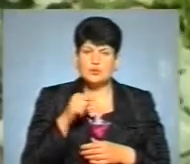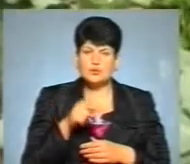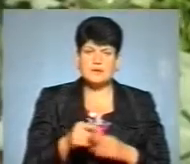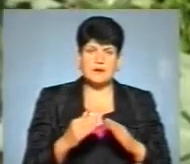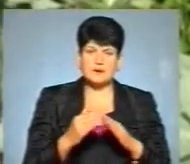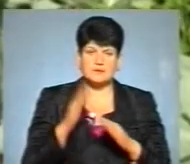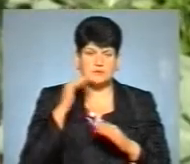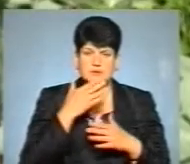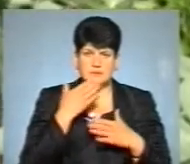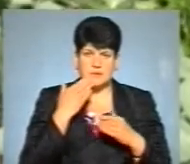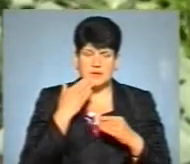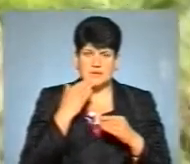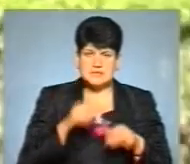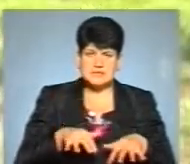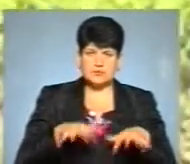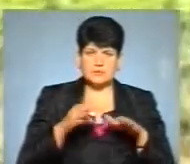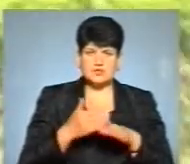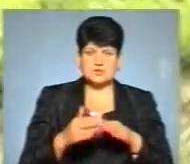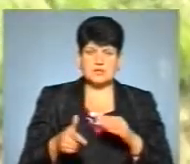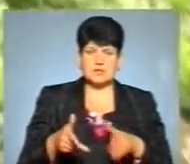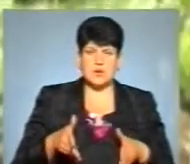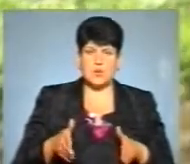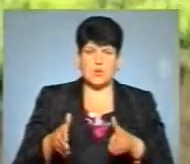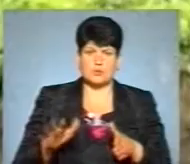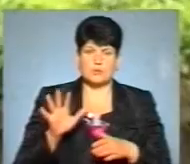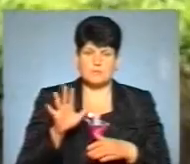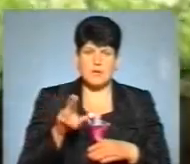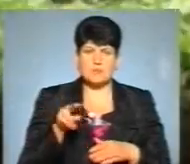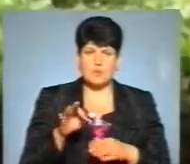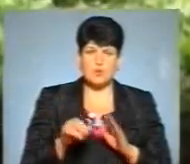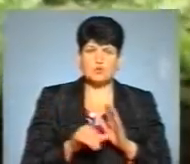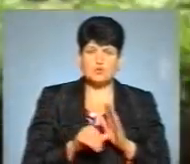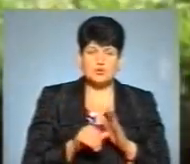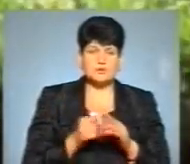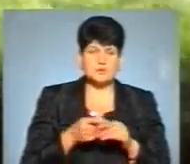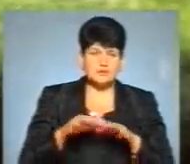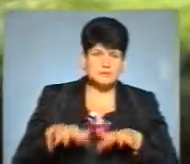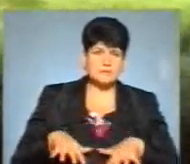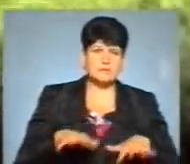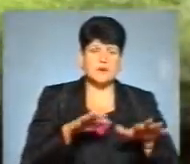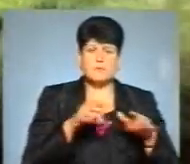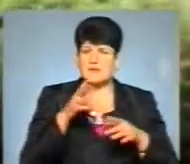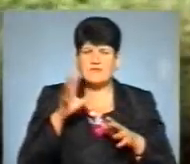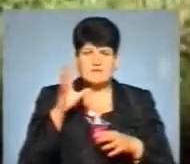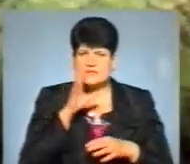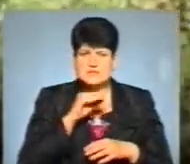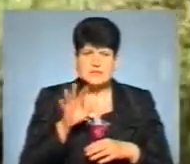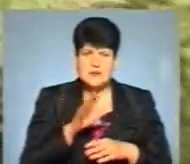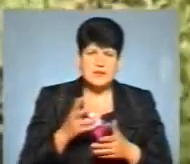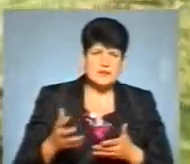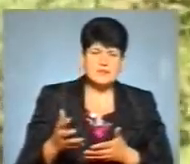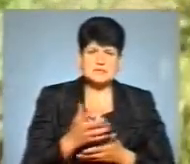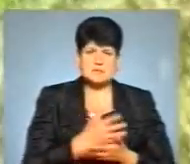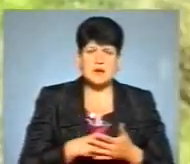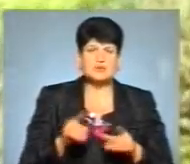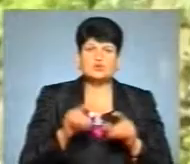дійшла, затопила частину городу. 5 по 6, то воно вже так йшла, що ми тут не успівали просто, ну як, збирати з города.